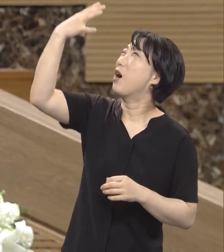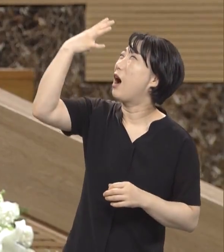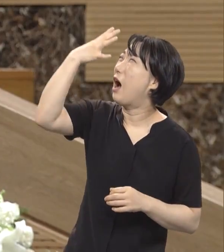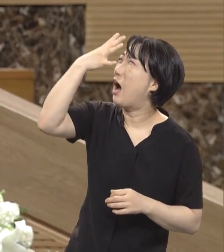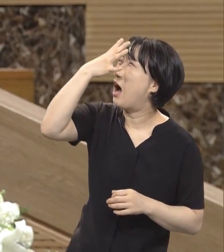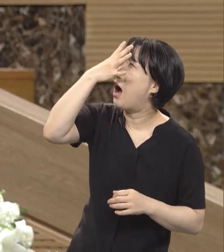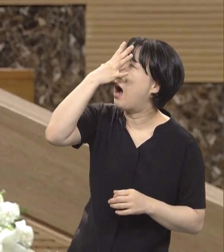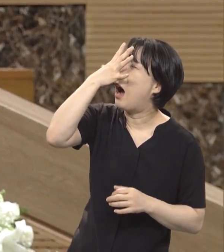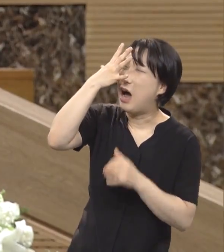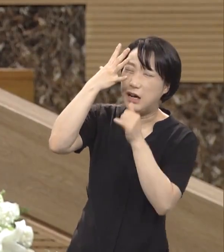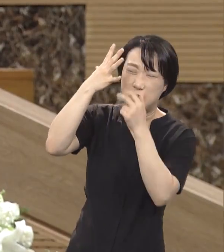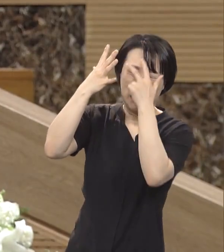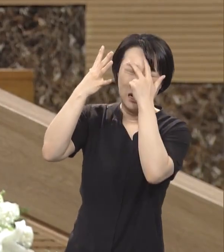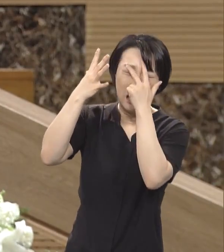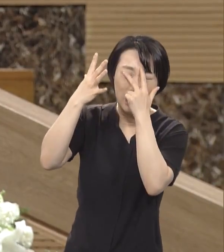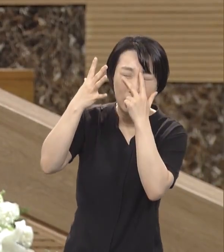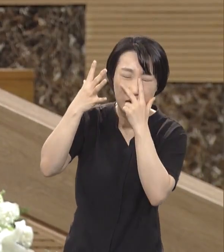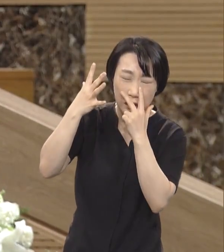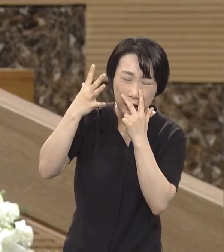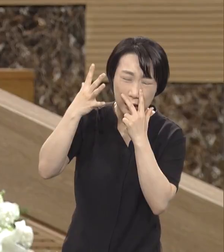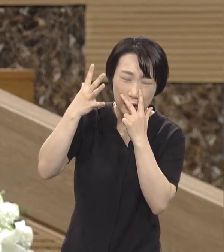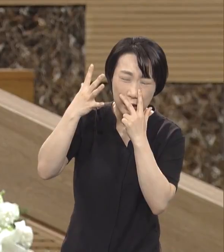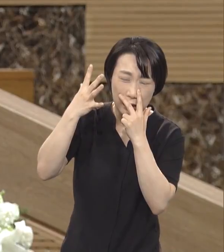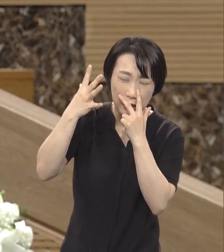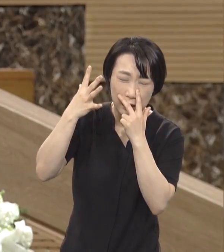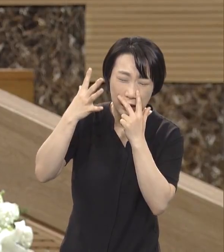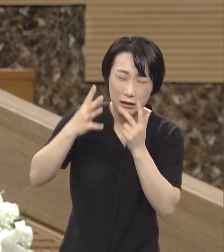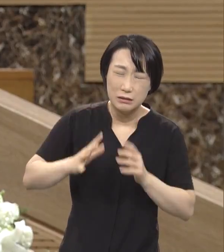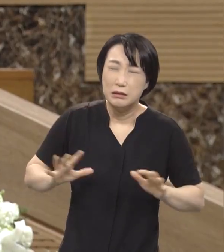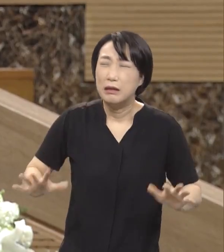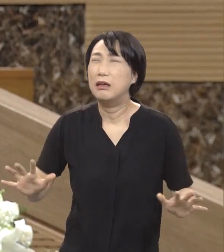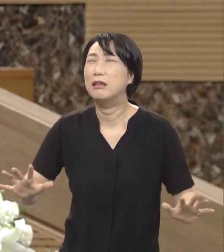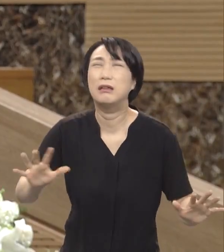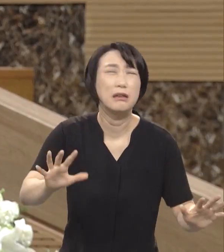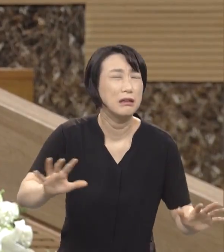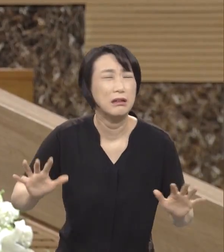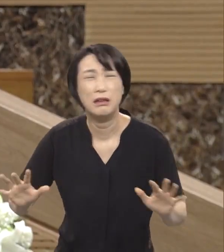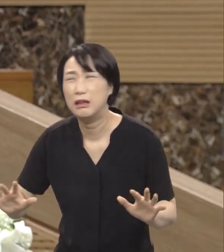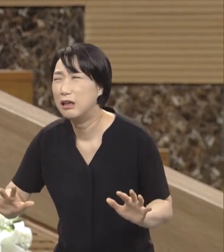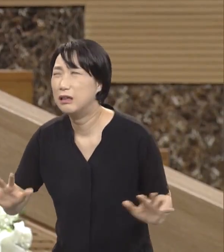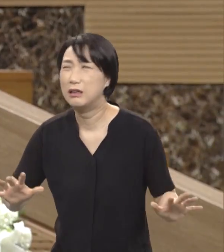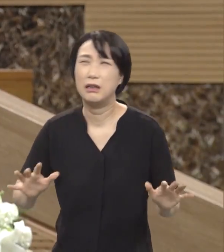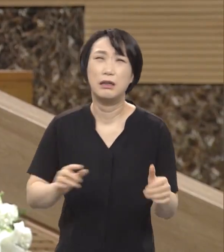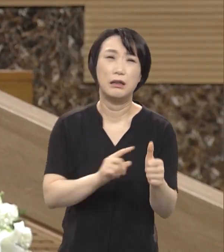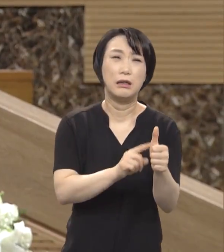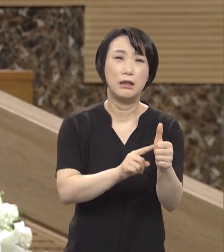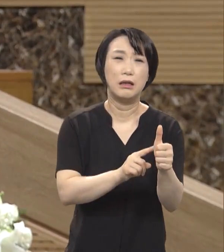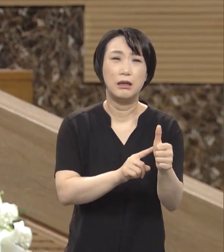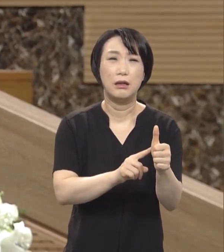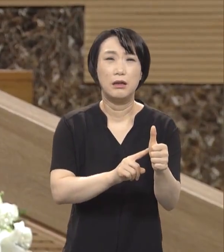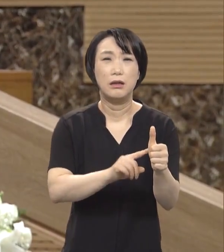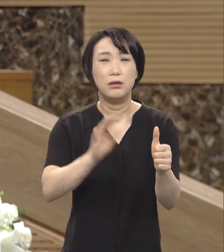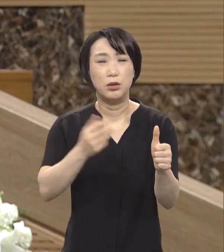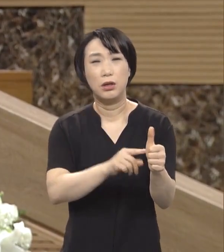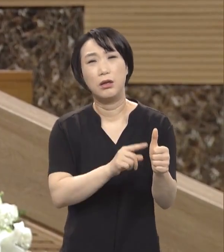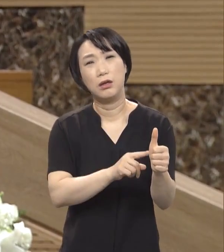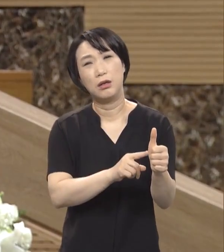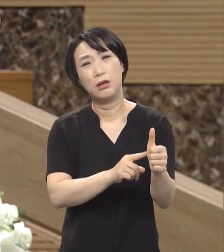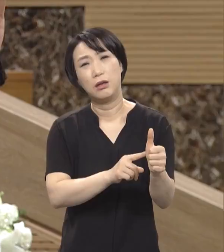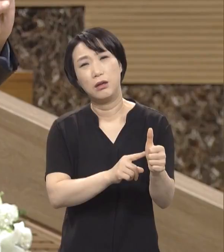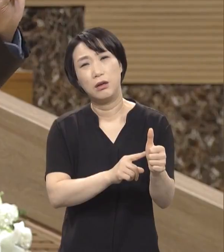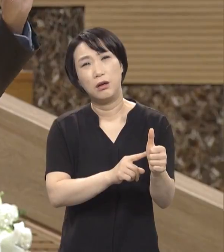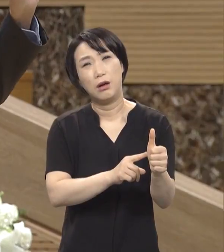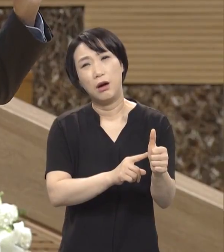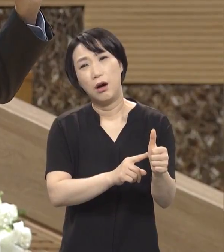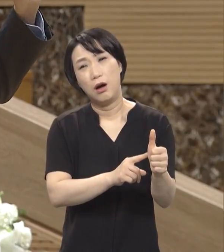불빛에 눈이 확, 동자가 아주 타버려 멀어버렸어. 이제